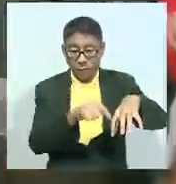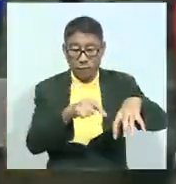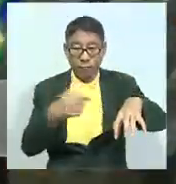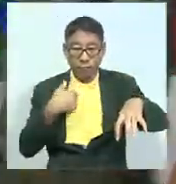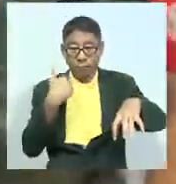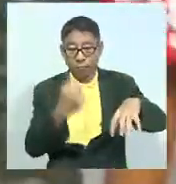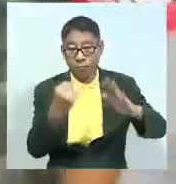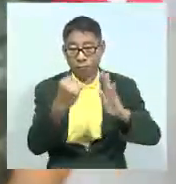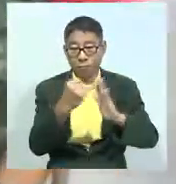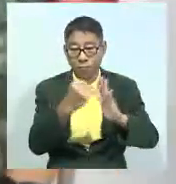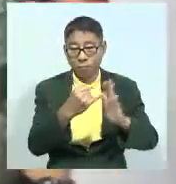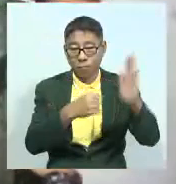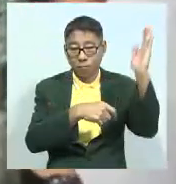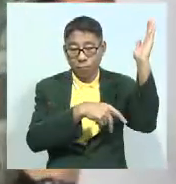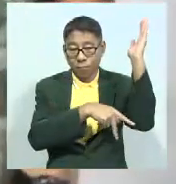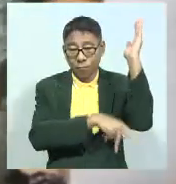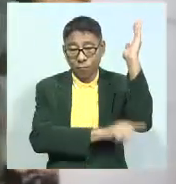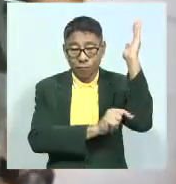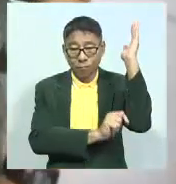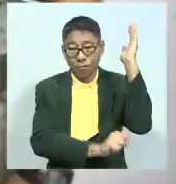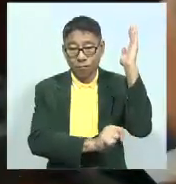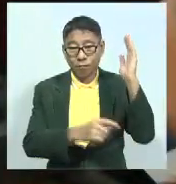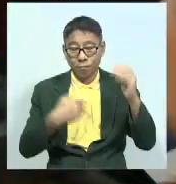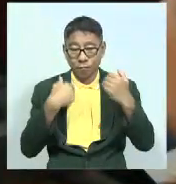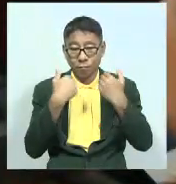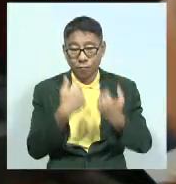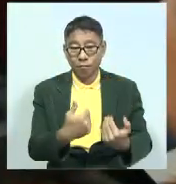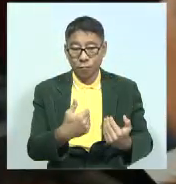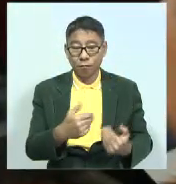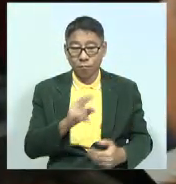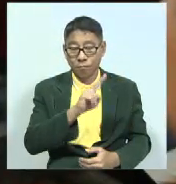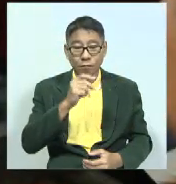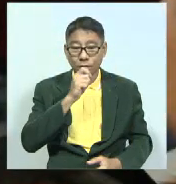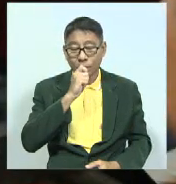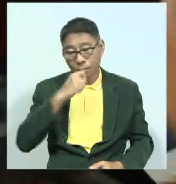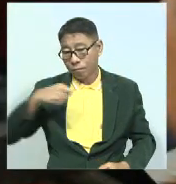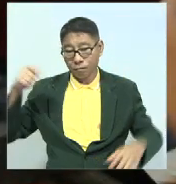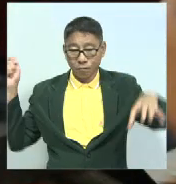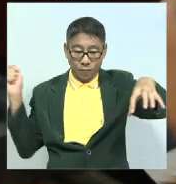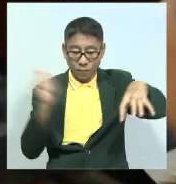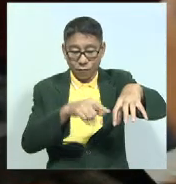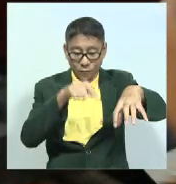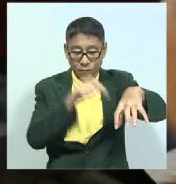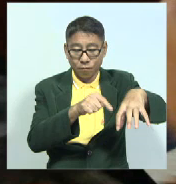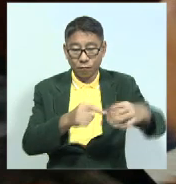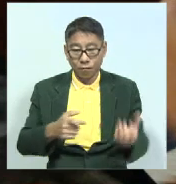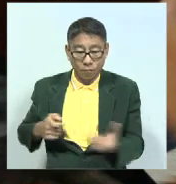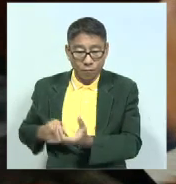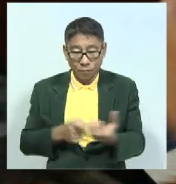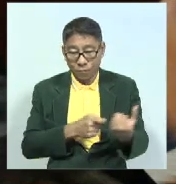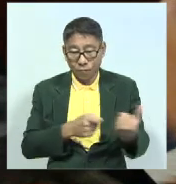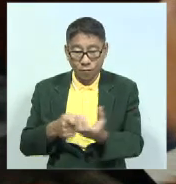ปิเละตำบลปากาฮารังอำเภอเมืองจังหวัดปัตตานีครับโดยใช้ระเบิดขว้างใส่ฐานพร้อมกับยิงปะ